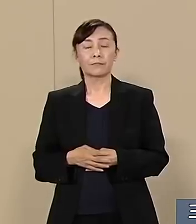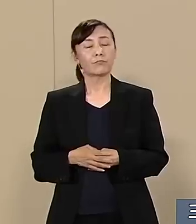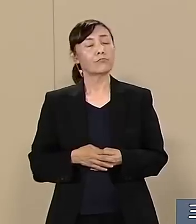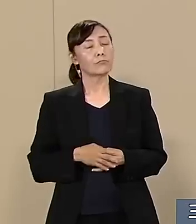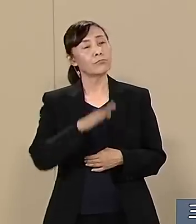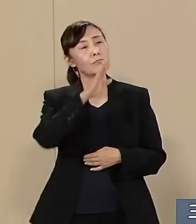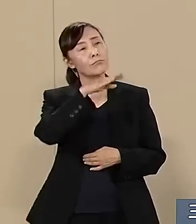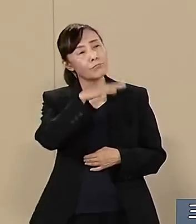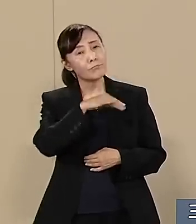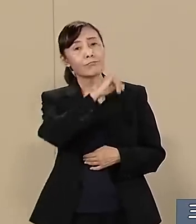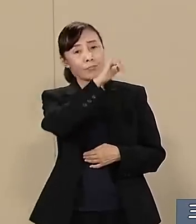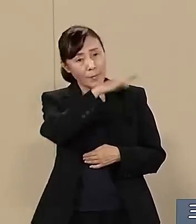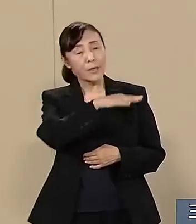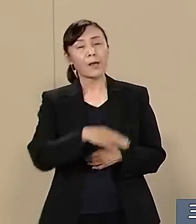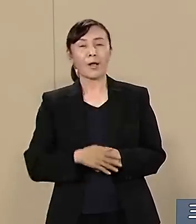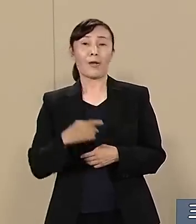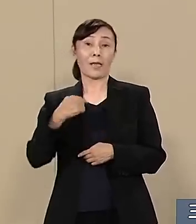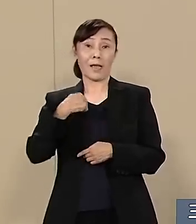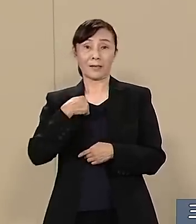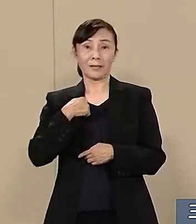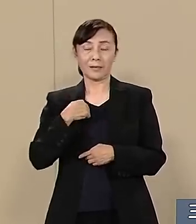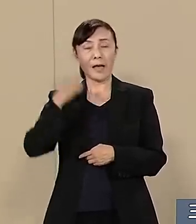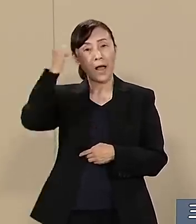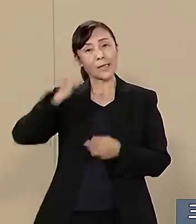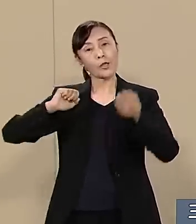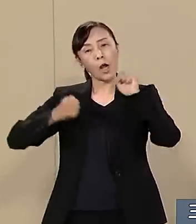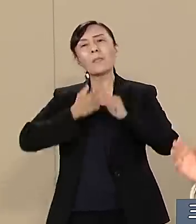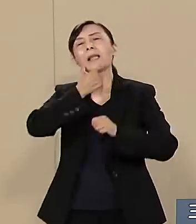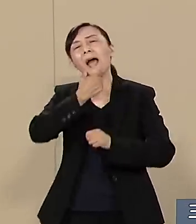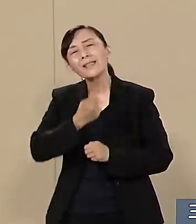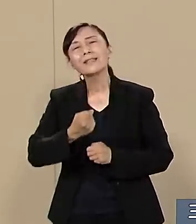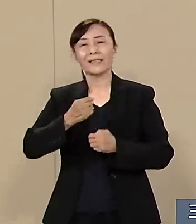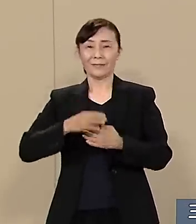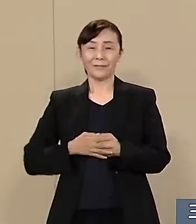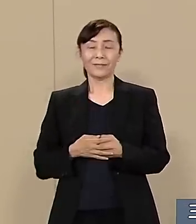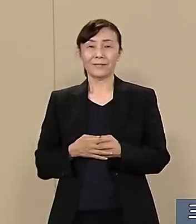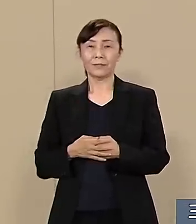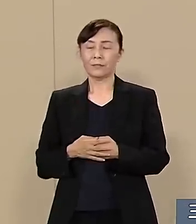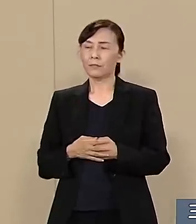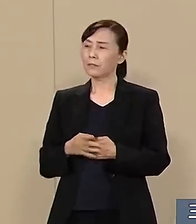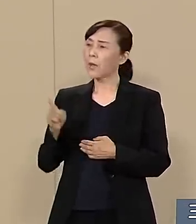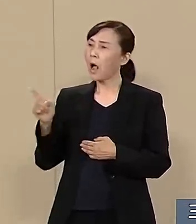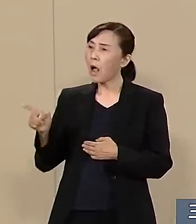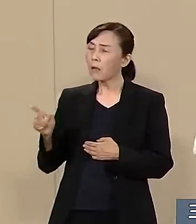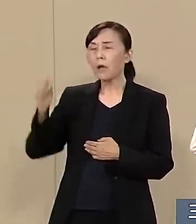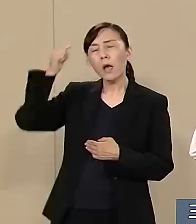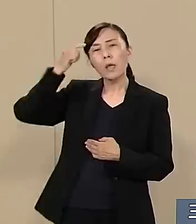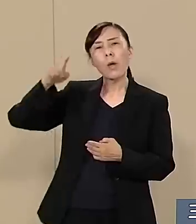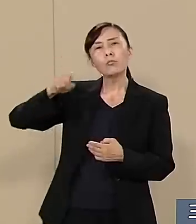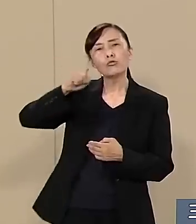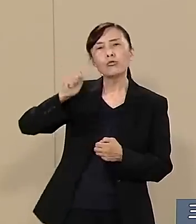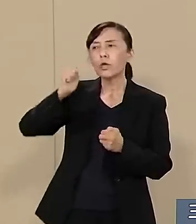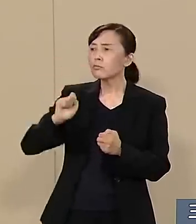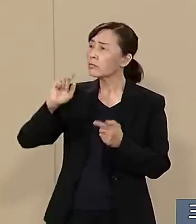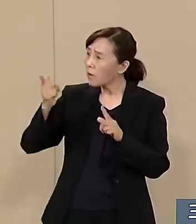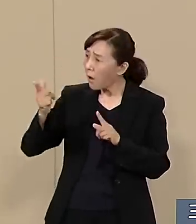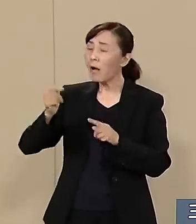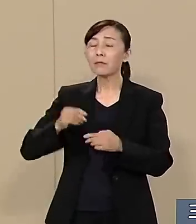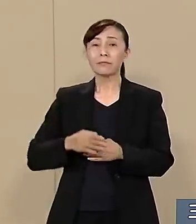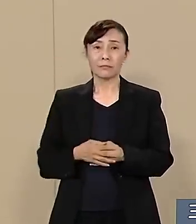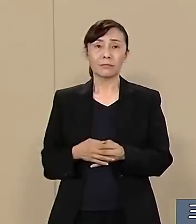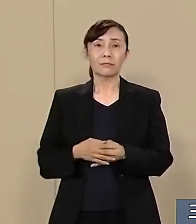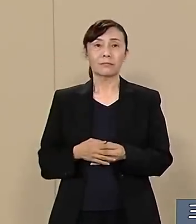いやーけどねじゃあん家朝ドラ好きやでーあんた頭に虫でも相手のちゃう